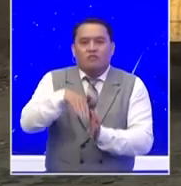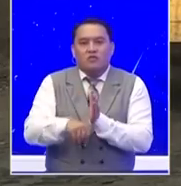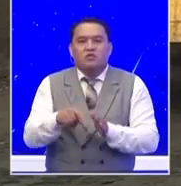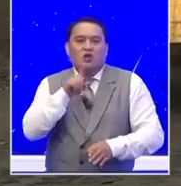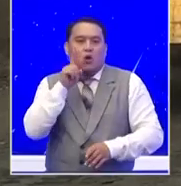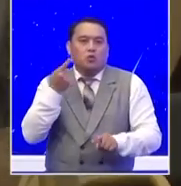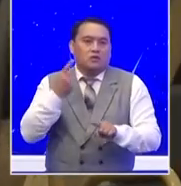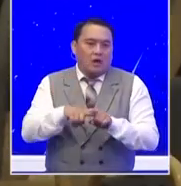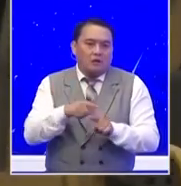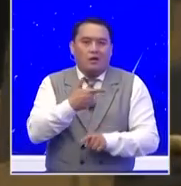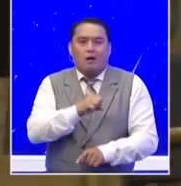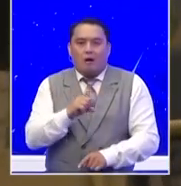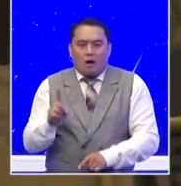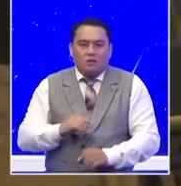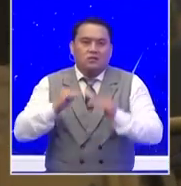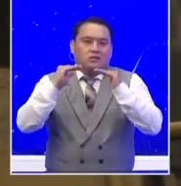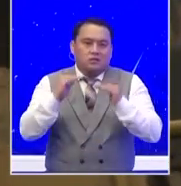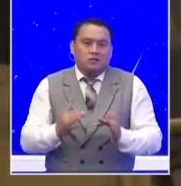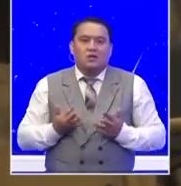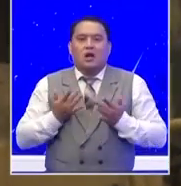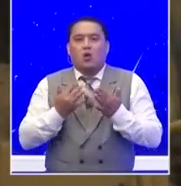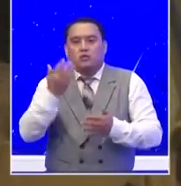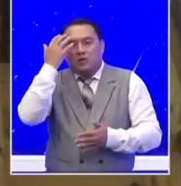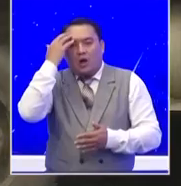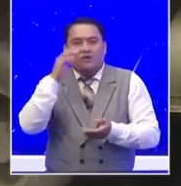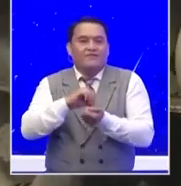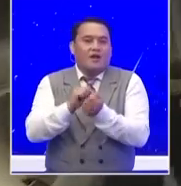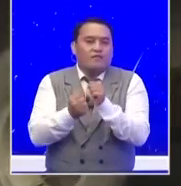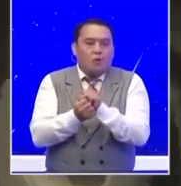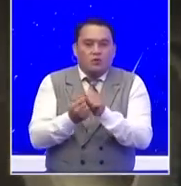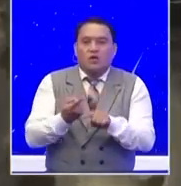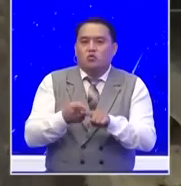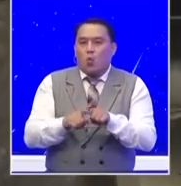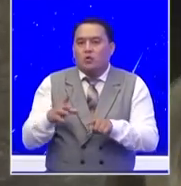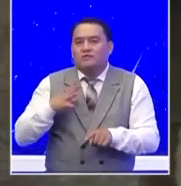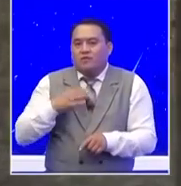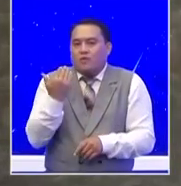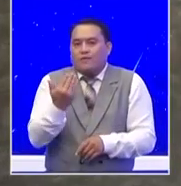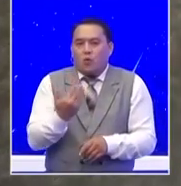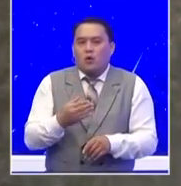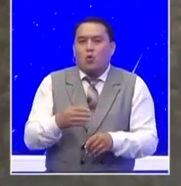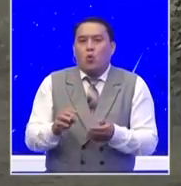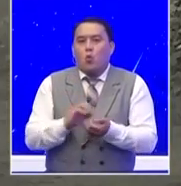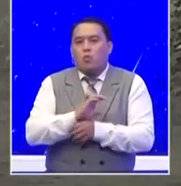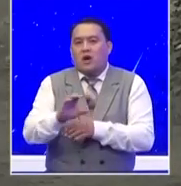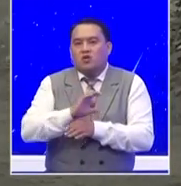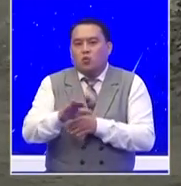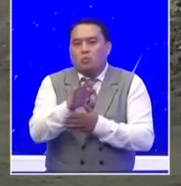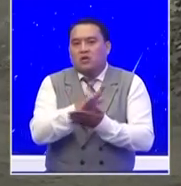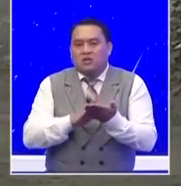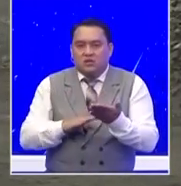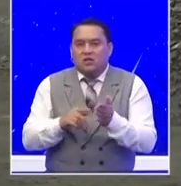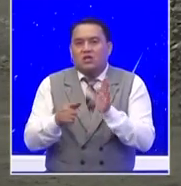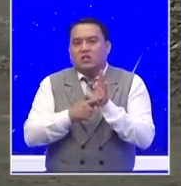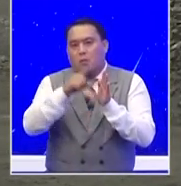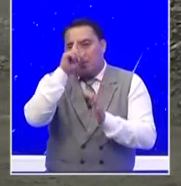зеленых технологий и газификация, снизили спрос на горючее. Но даже при такой негативной тенденции производство угля продолжается. За